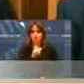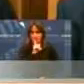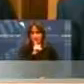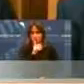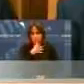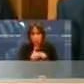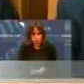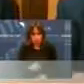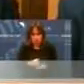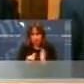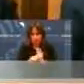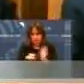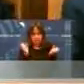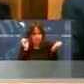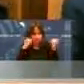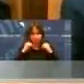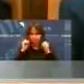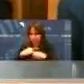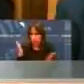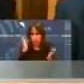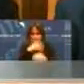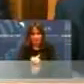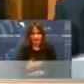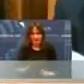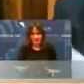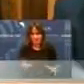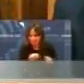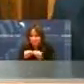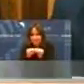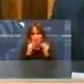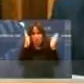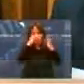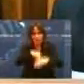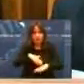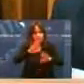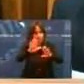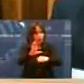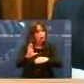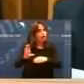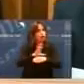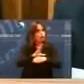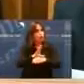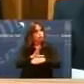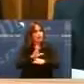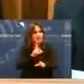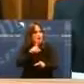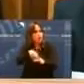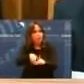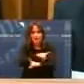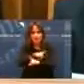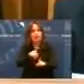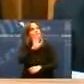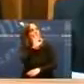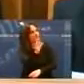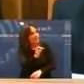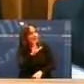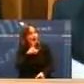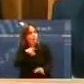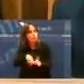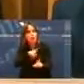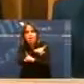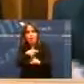tiene consenso, que el Consell no ha intervenido. És verdad que no estan transferides